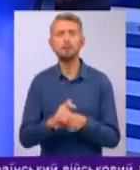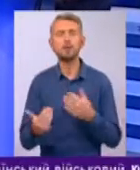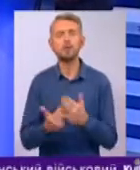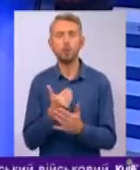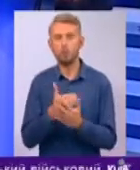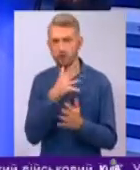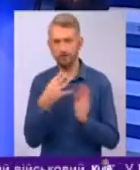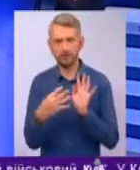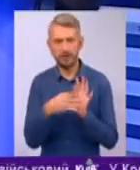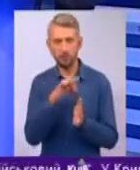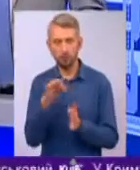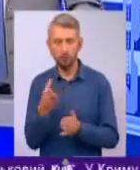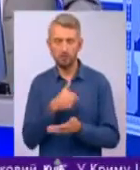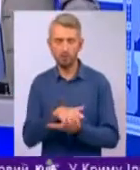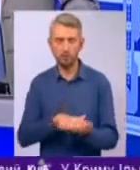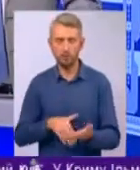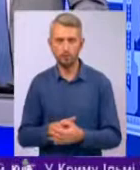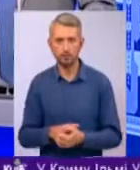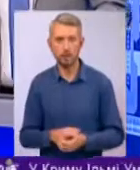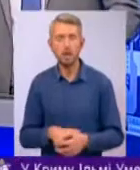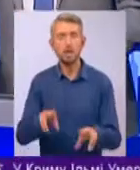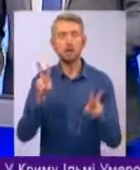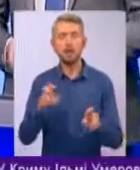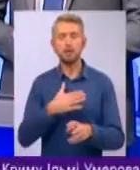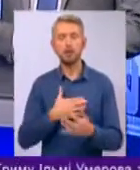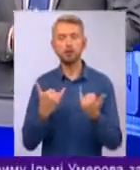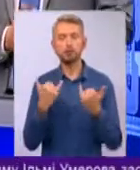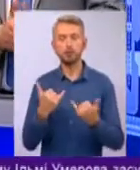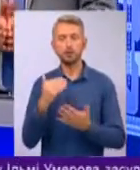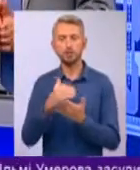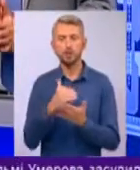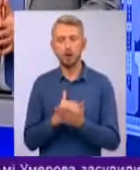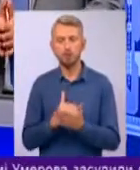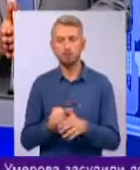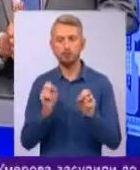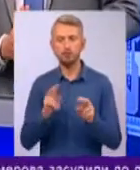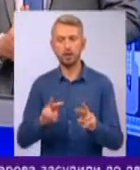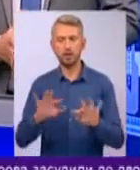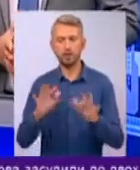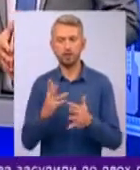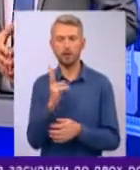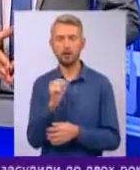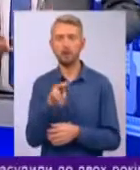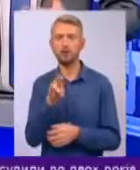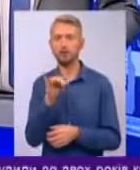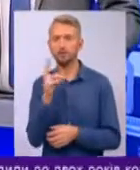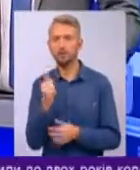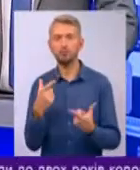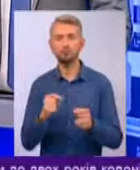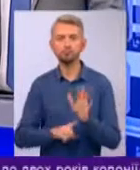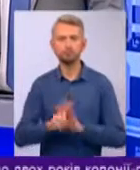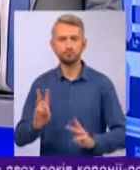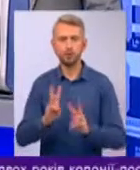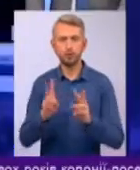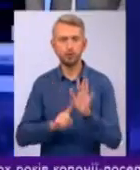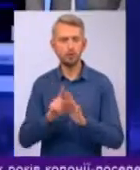о 21-й, а ми продовжуємо. Ну і дійсно, тема нашого сьогоднішнього ефіру – надзвичайна подія в Калинівці, де спалахнула пожежа і